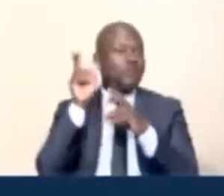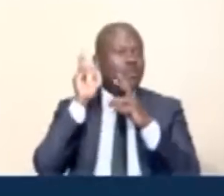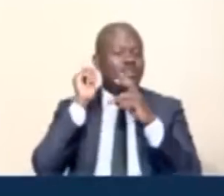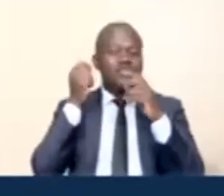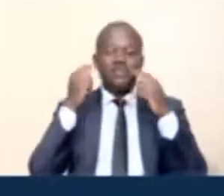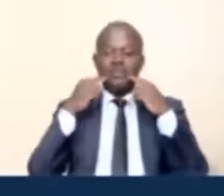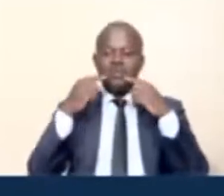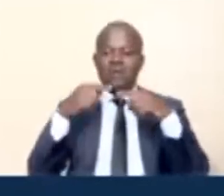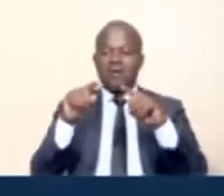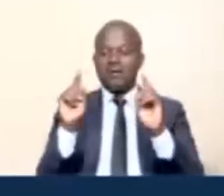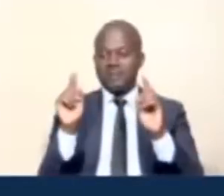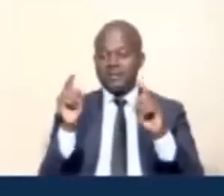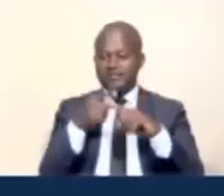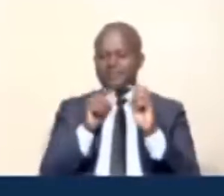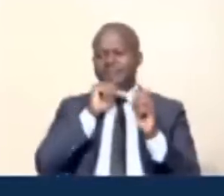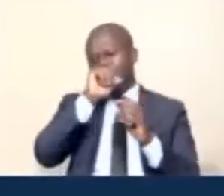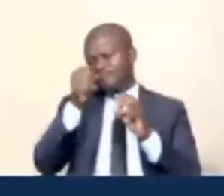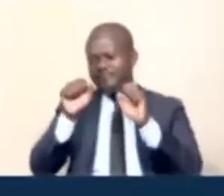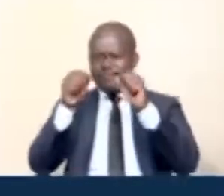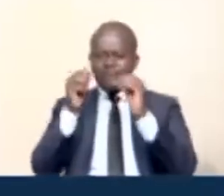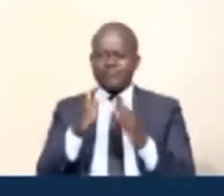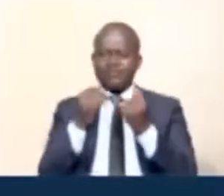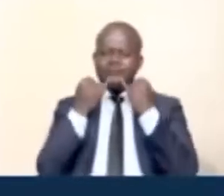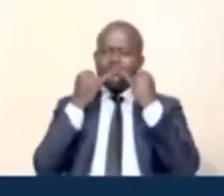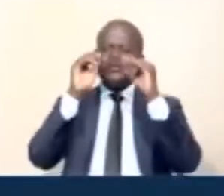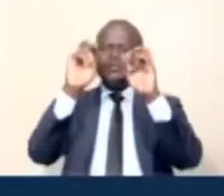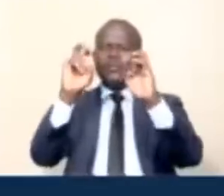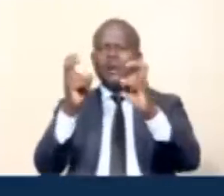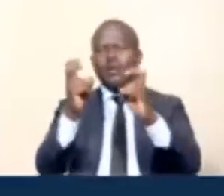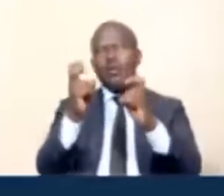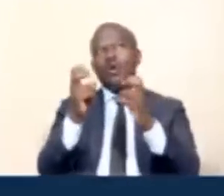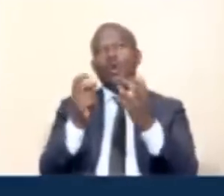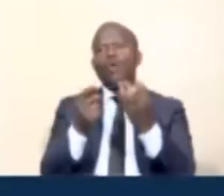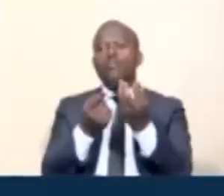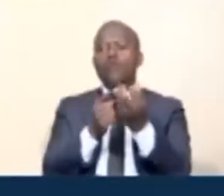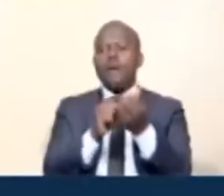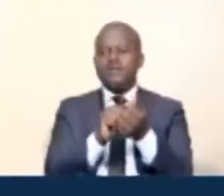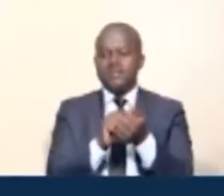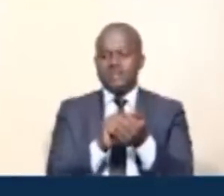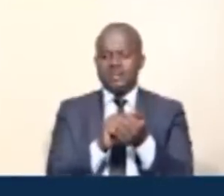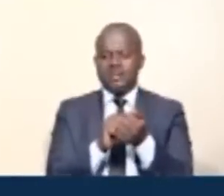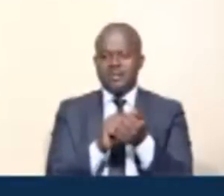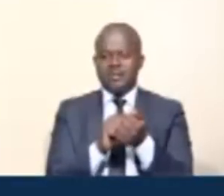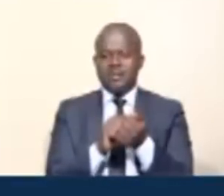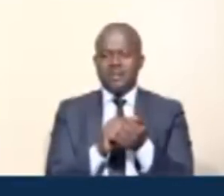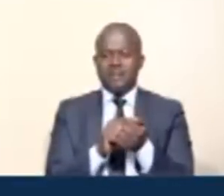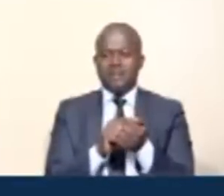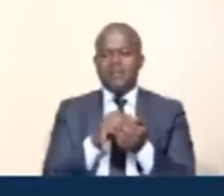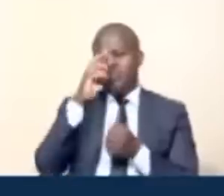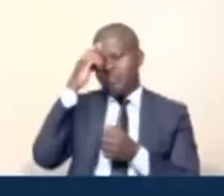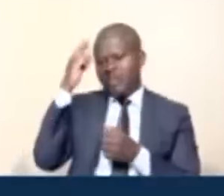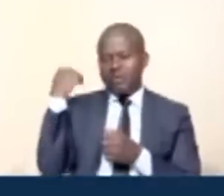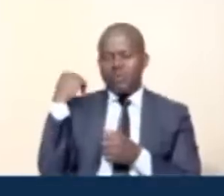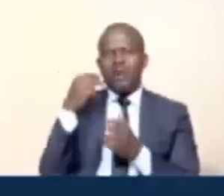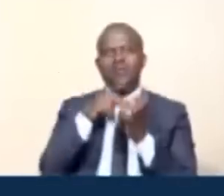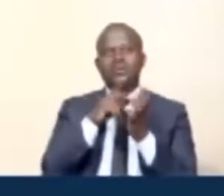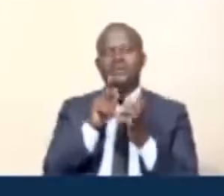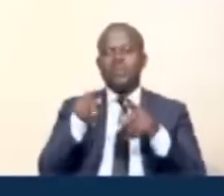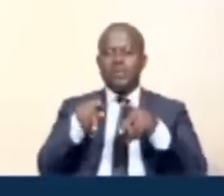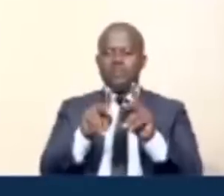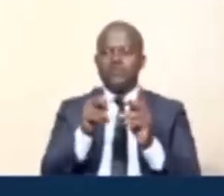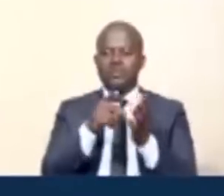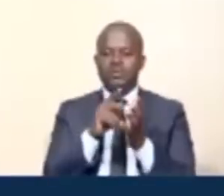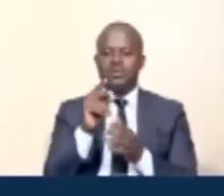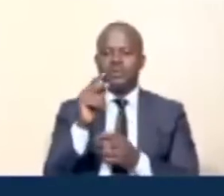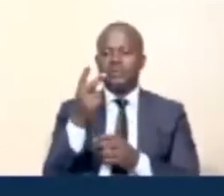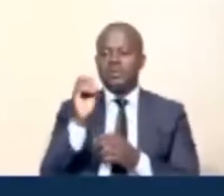naryumvishe. Nta n'undi mumotari hano wakubwira ngo mubaze bayikuyeho. Mperuka gutanga autorisation nyitanga kuri V kuri 2020,